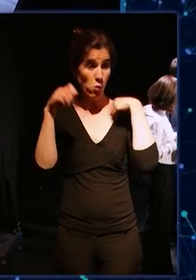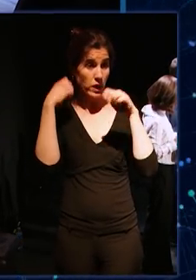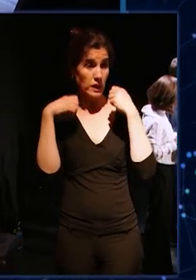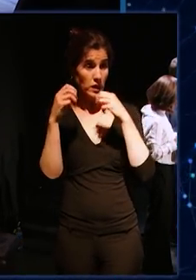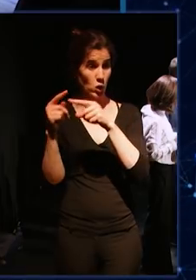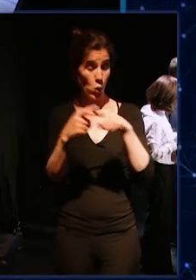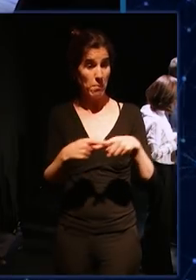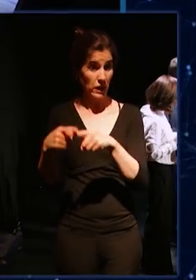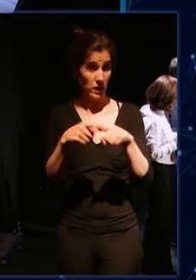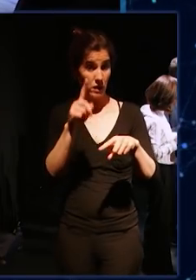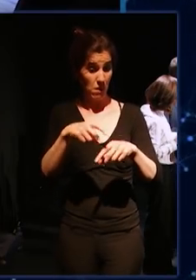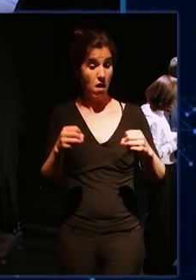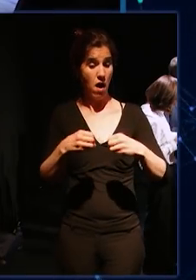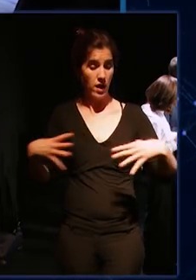elèctrica.